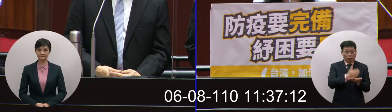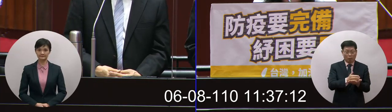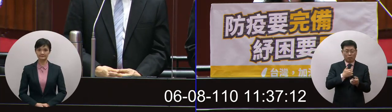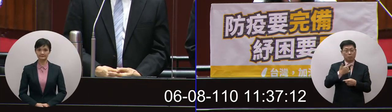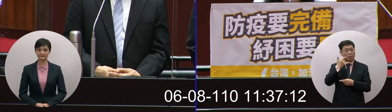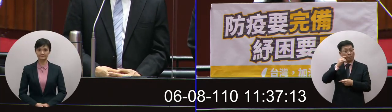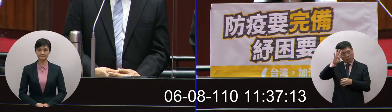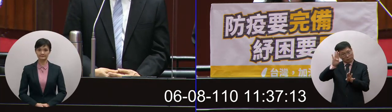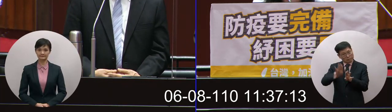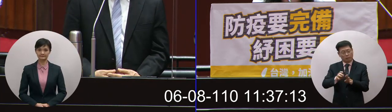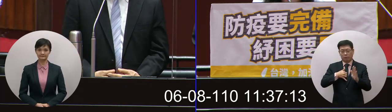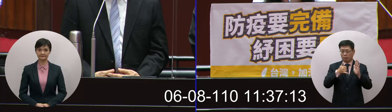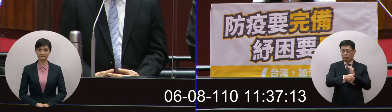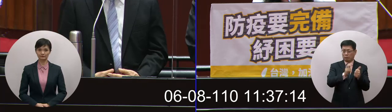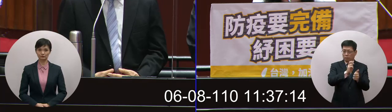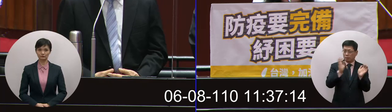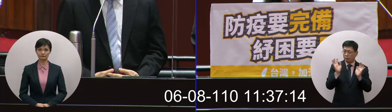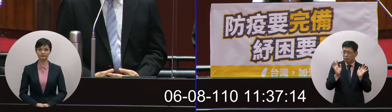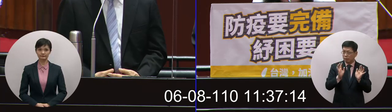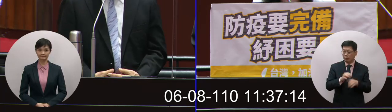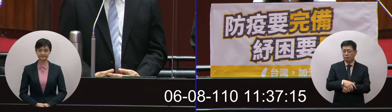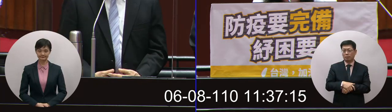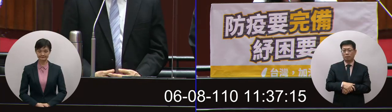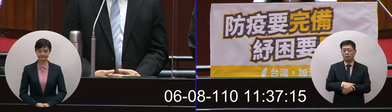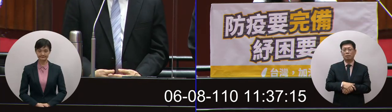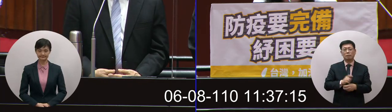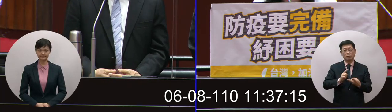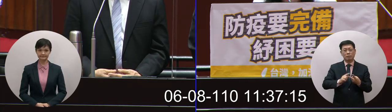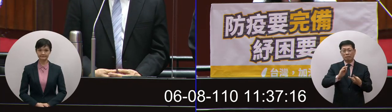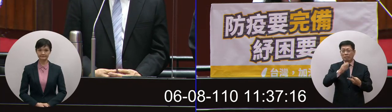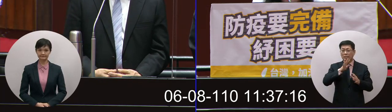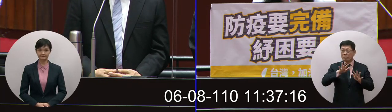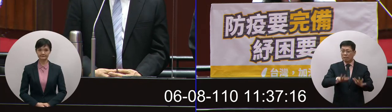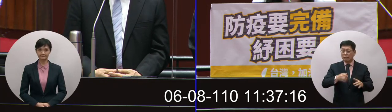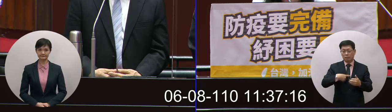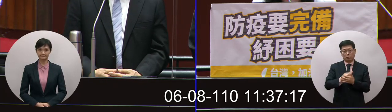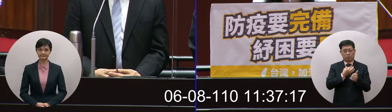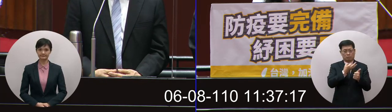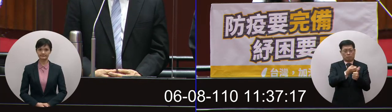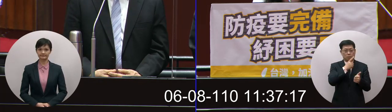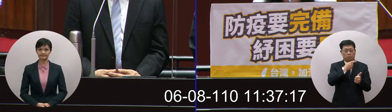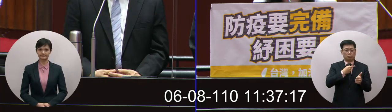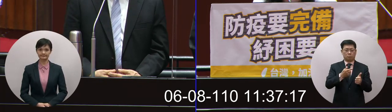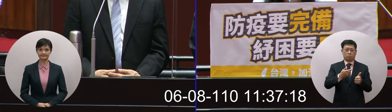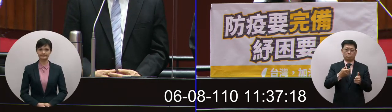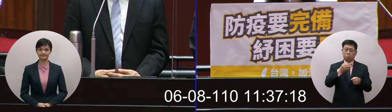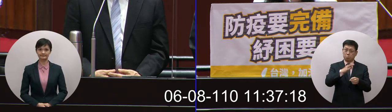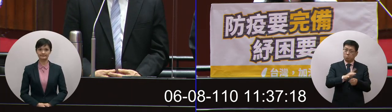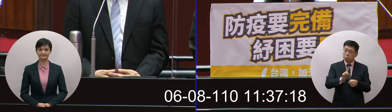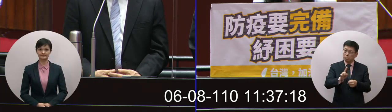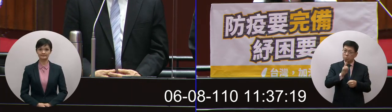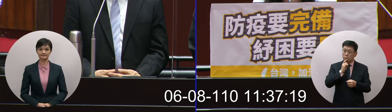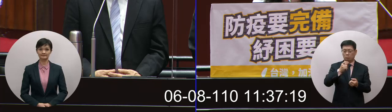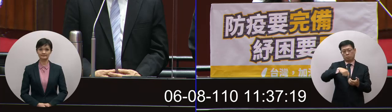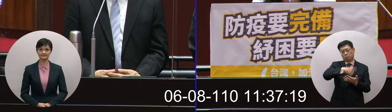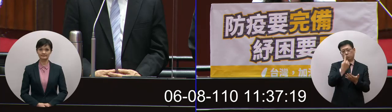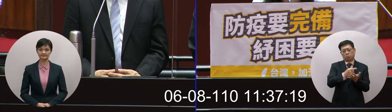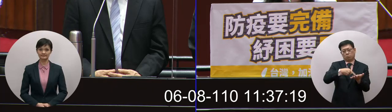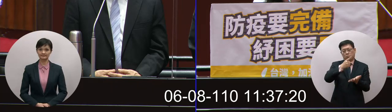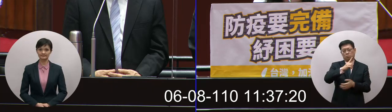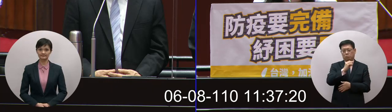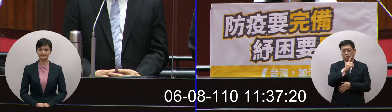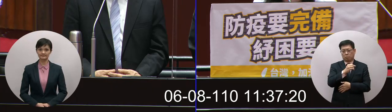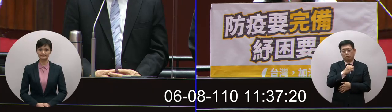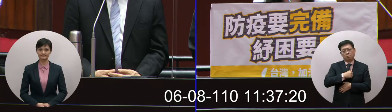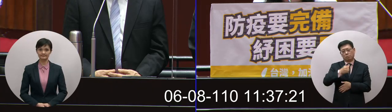请假，请防疫照顾假才有办法来照顾比较年幼的小孩。但是呢，我们现在仅有给家庭防疫补贴的部分是一次性的10000元，其实远